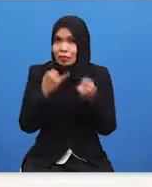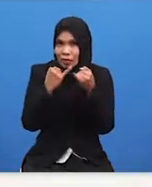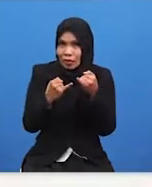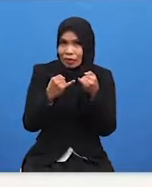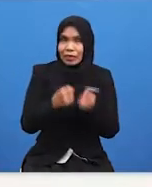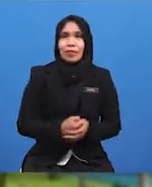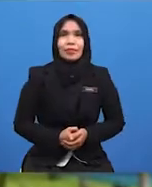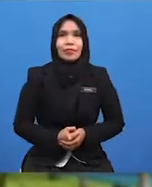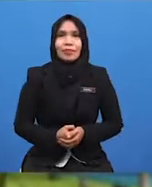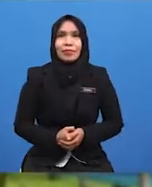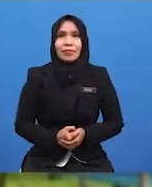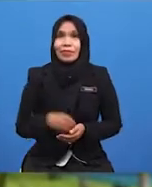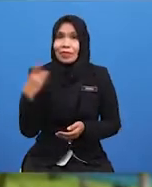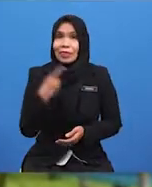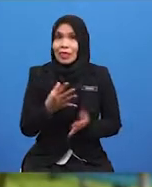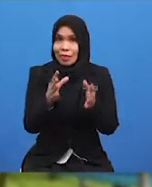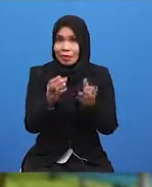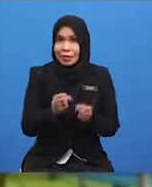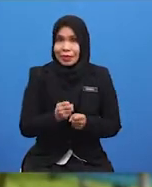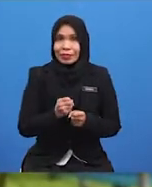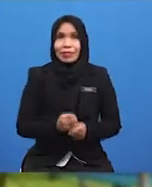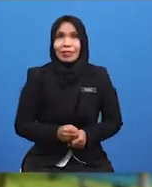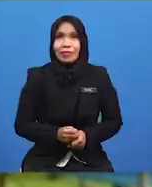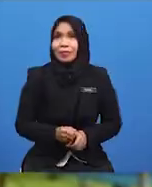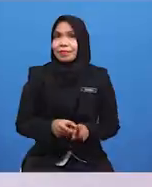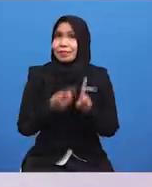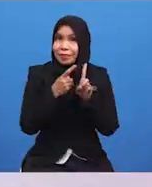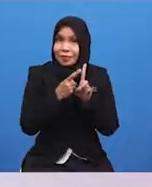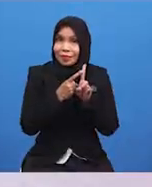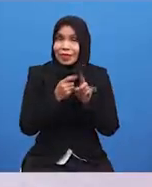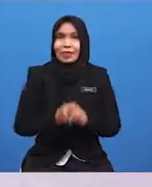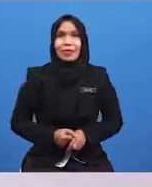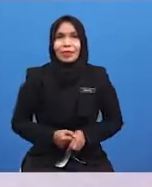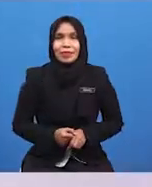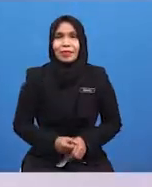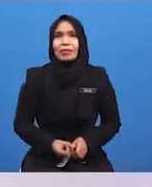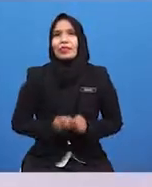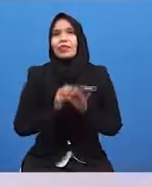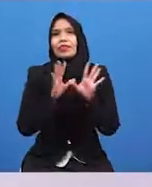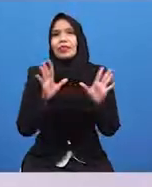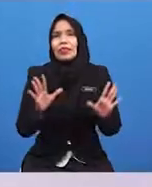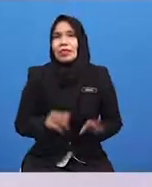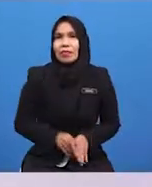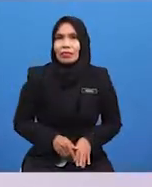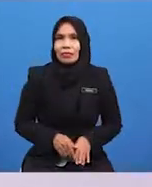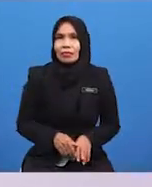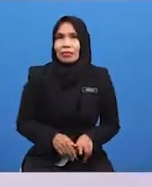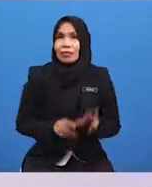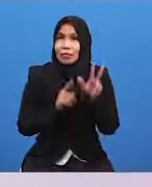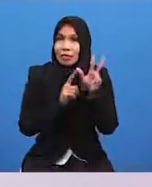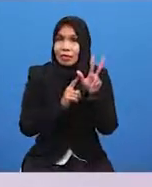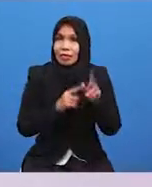hari ini kita dapat pertama menyatakan tiga cara